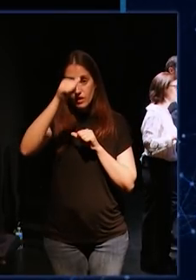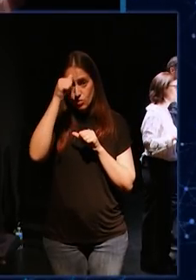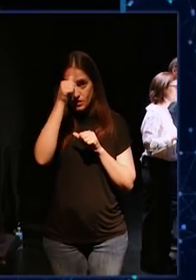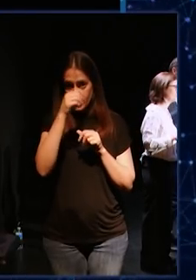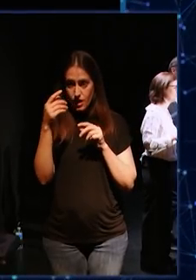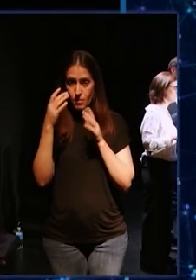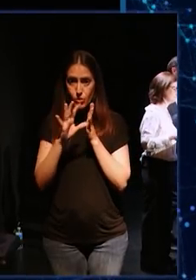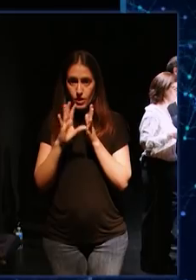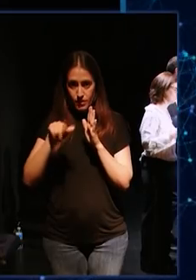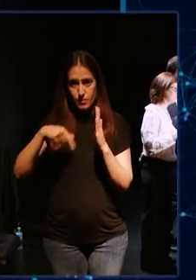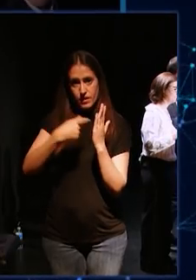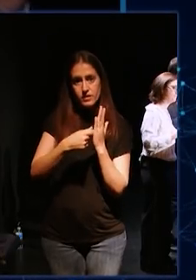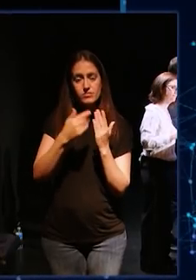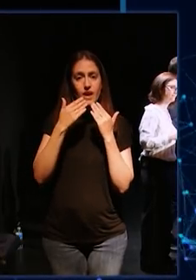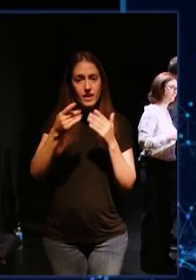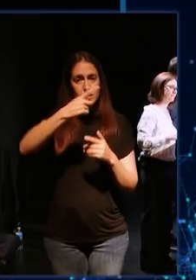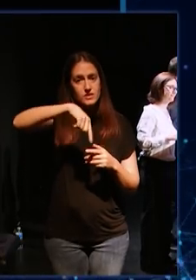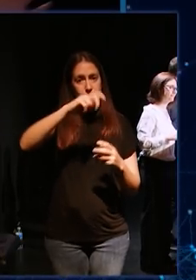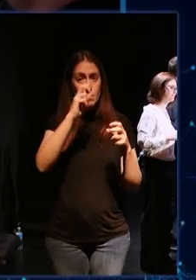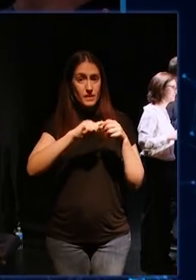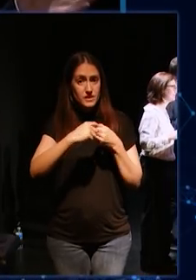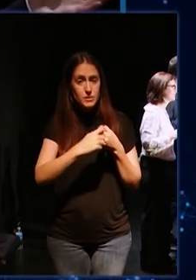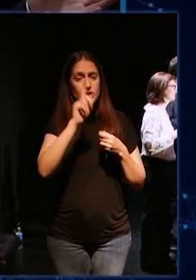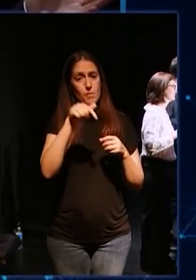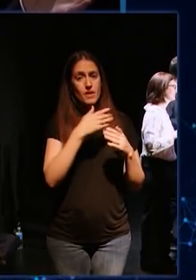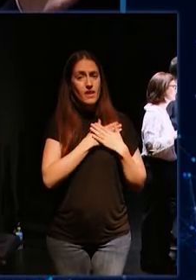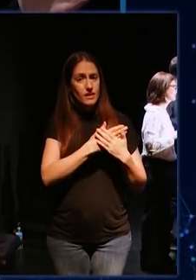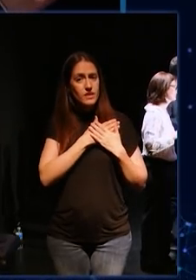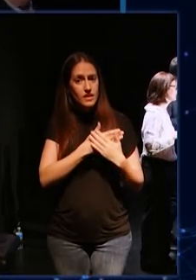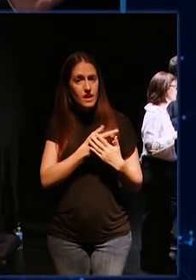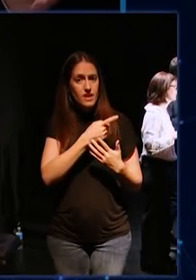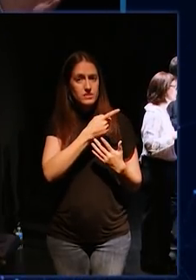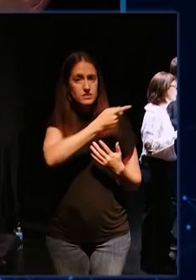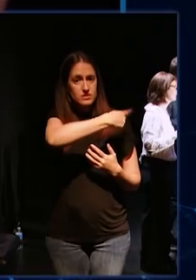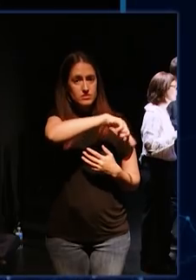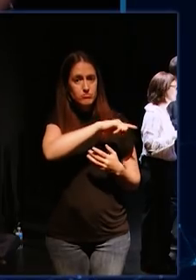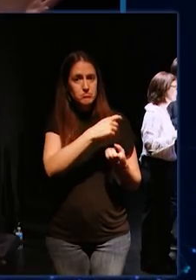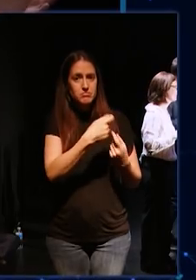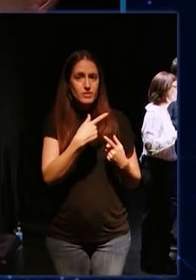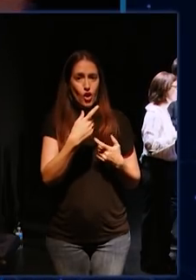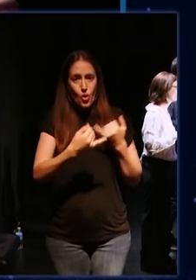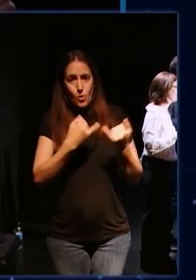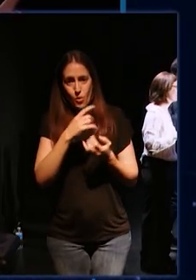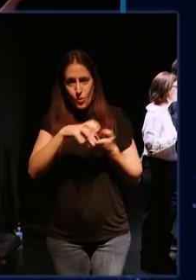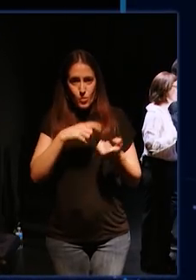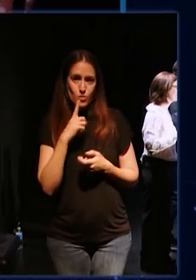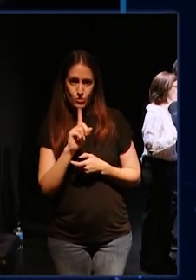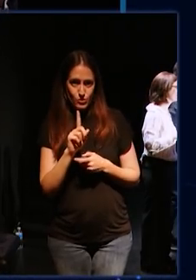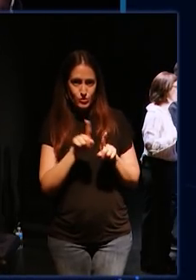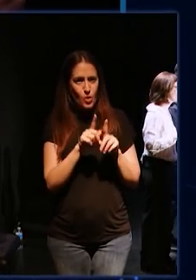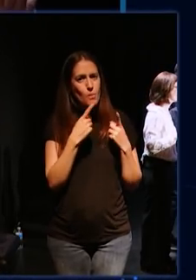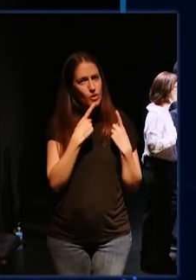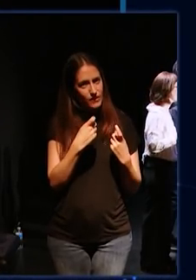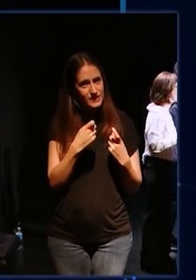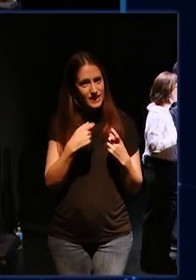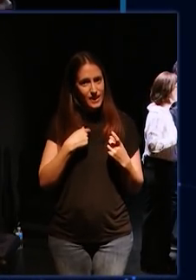més, agrair novament a tothom la vostra participació, també als nostres candidats que, després de tot, no ho han posat molt difícil, han fet una bona feina, és molt difícil, jo que